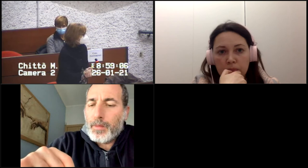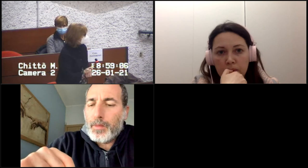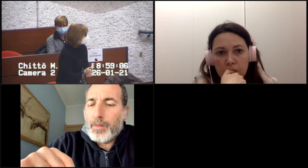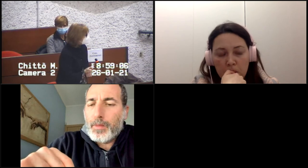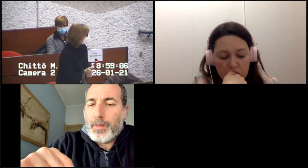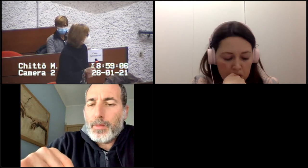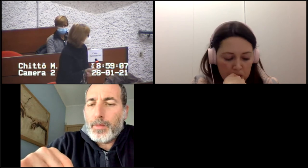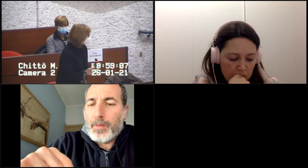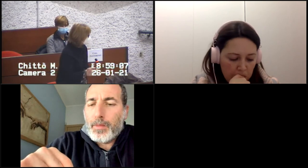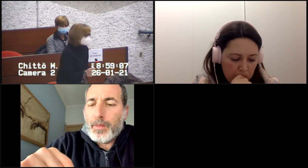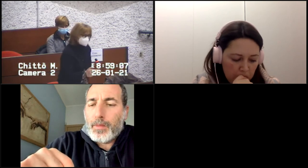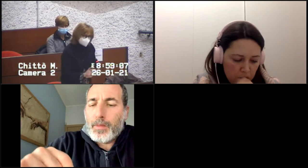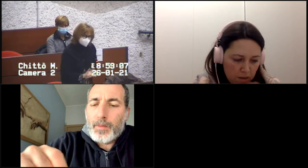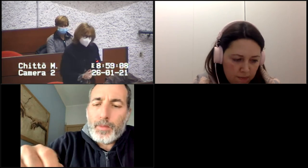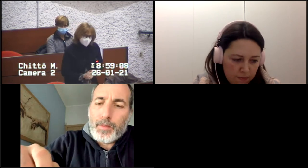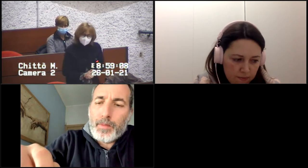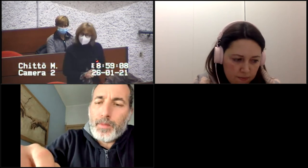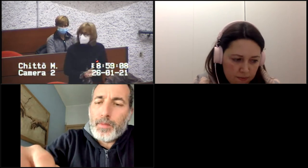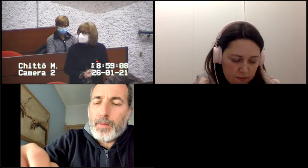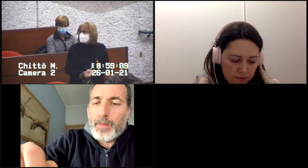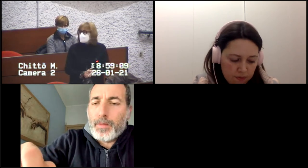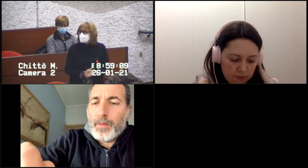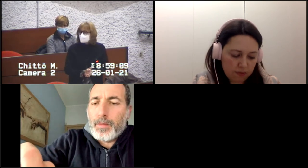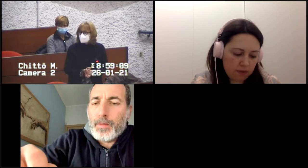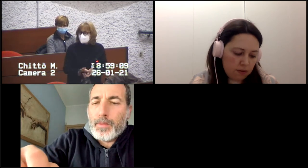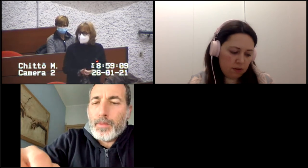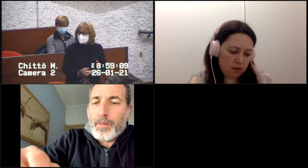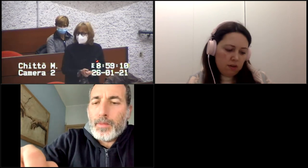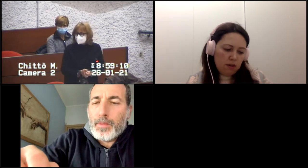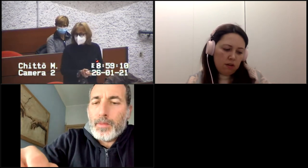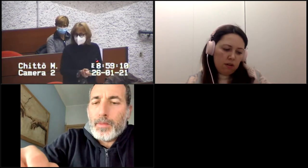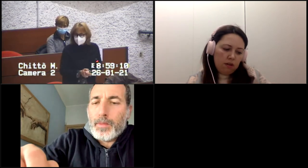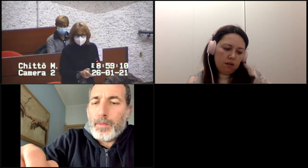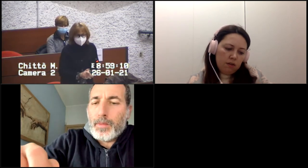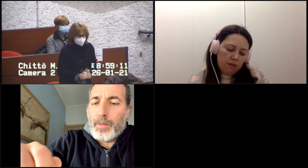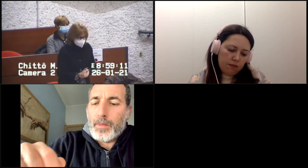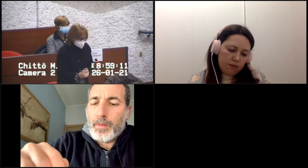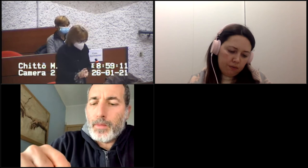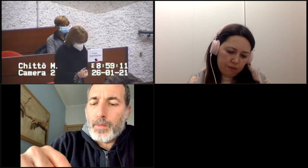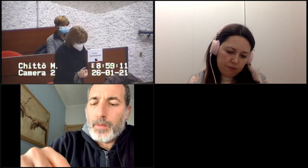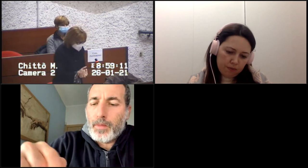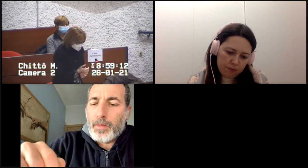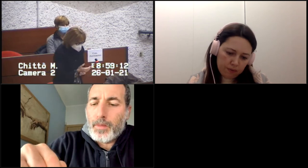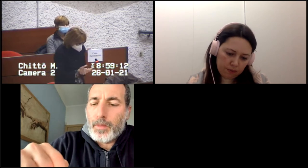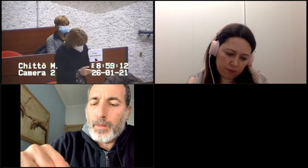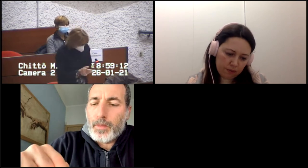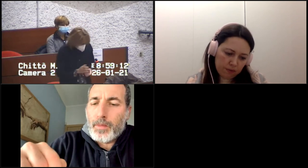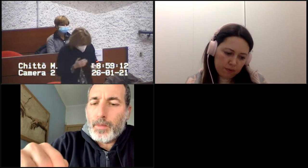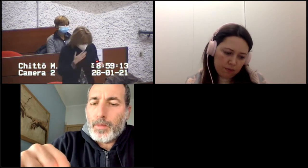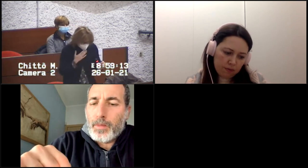Regione Lombardia, lasciala fare a noi. E quindi escludiamo completamente il territorio di Sesto San Giovanni,